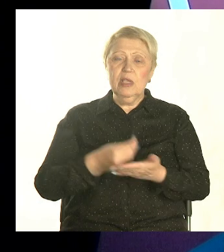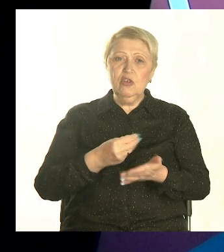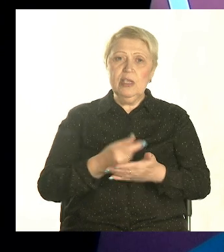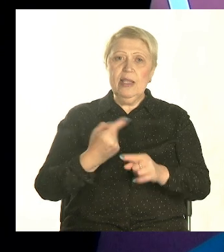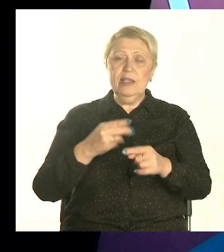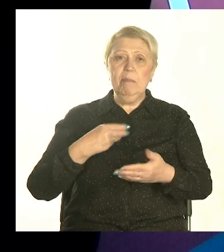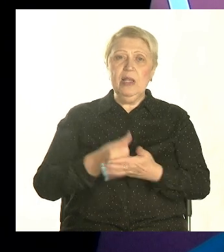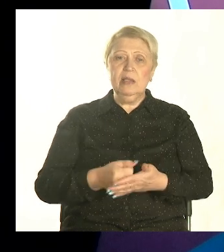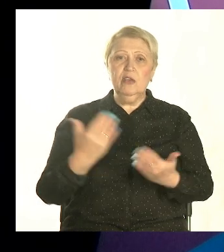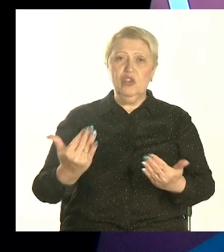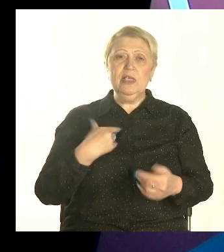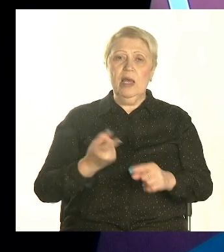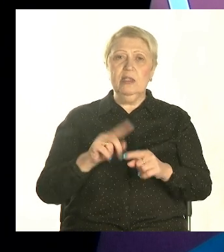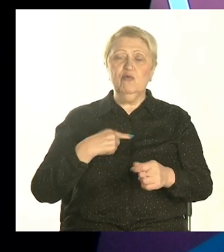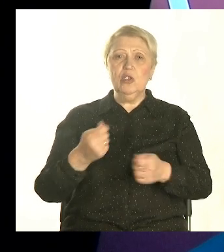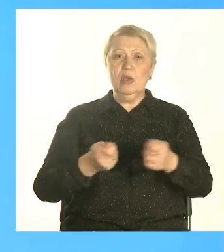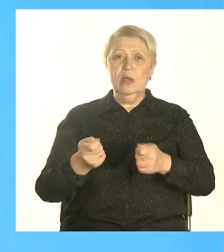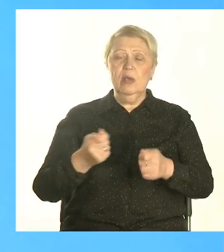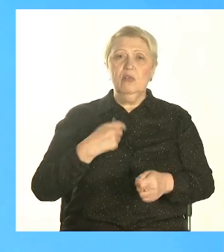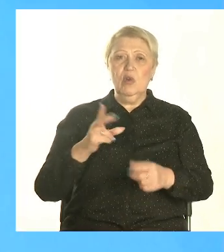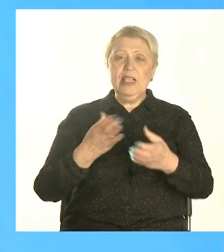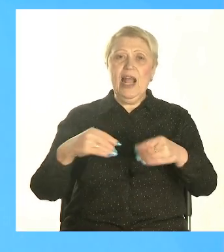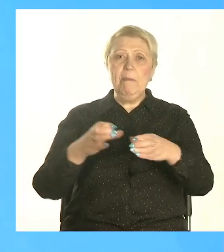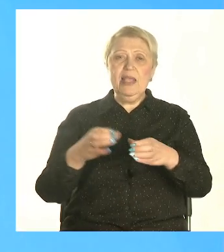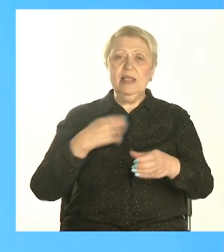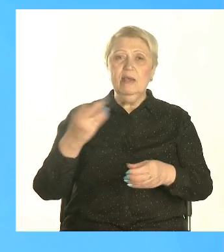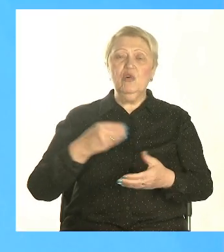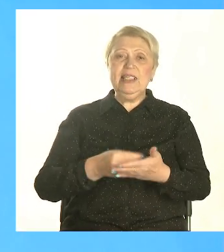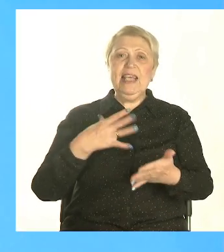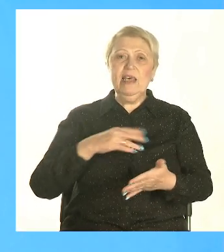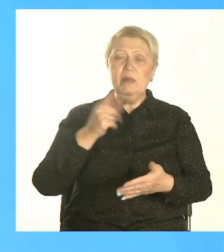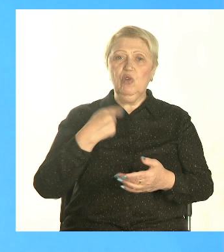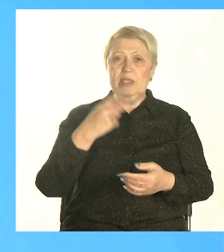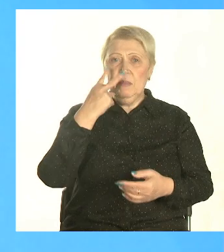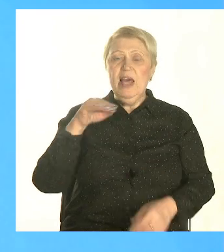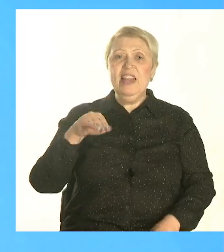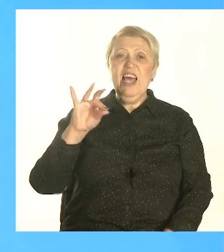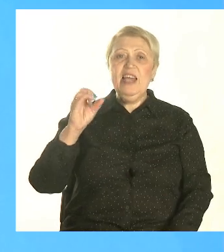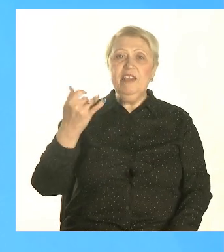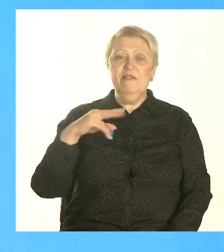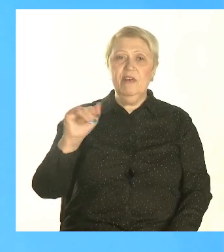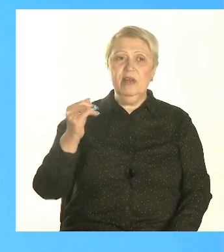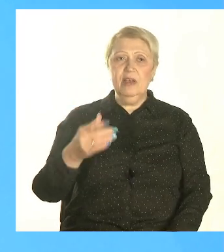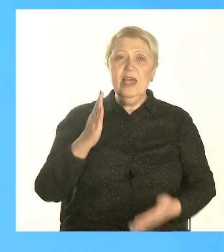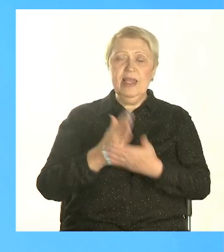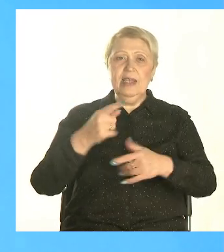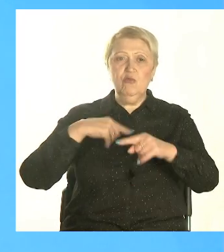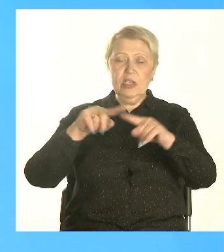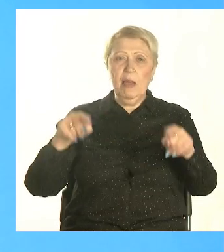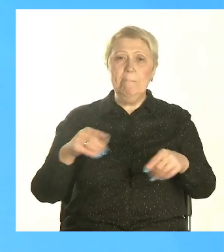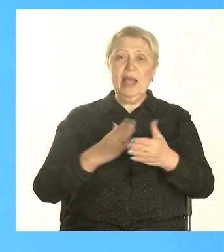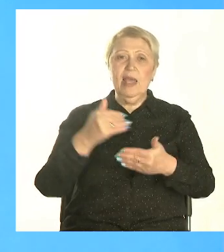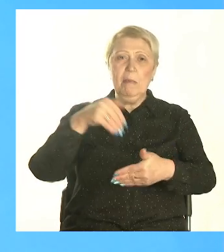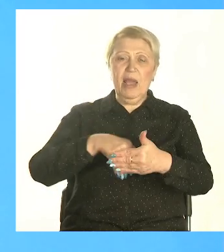коммунальная услуга, и она регулируется комитетом по ценам и тарифам. То есть у нас региональный оператор формирует пакет документов, который говорит,